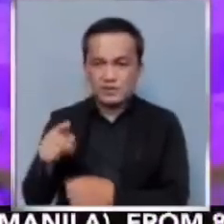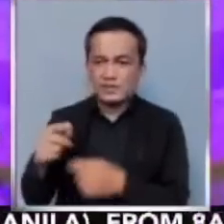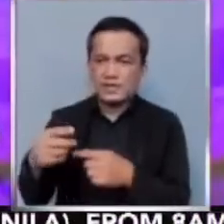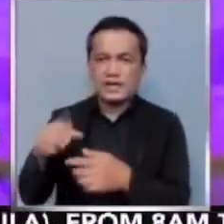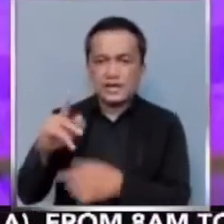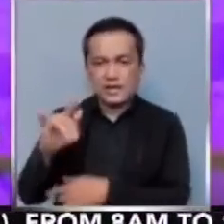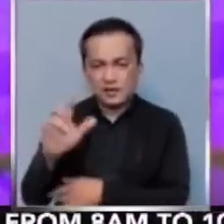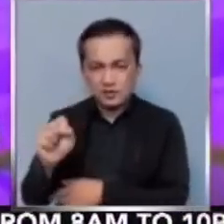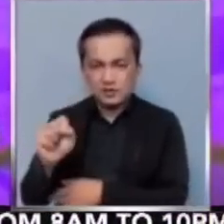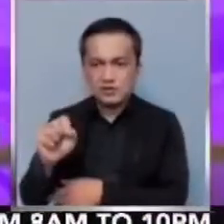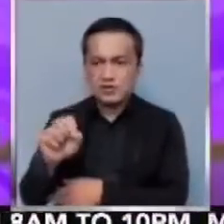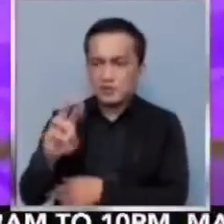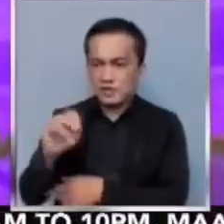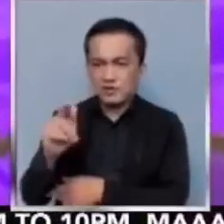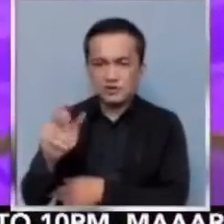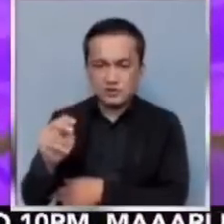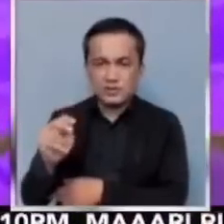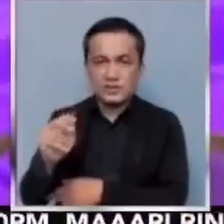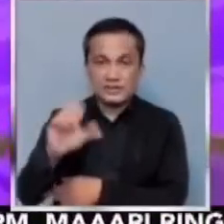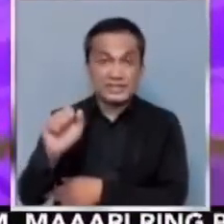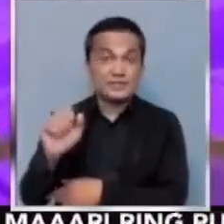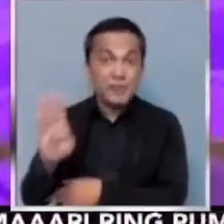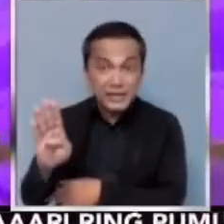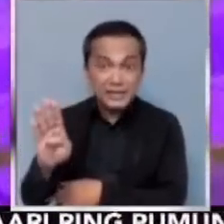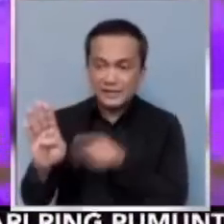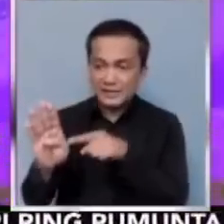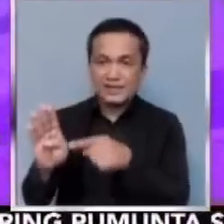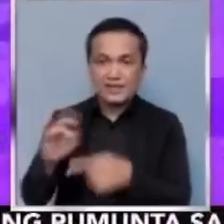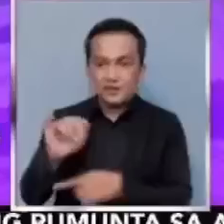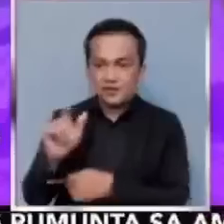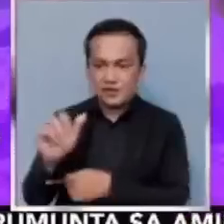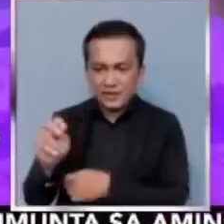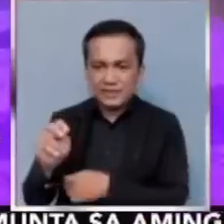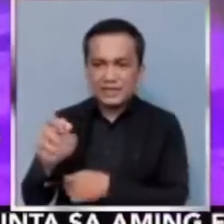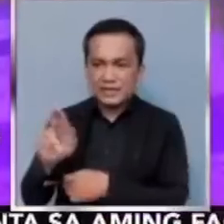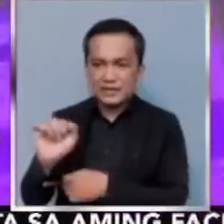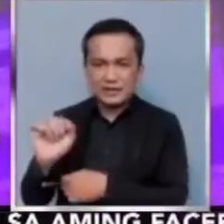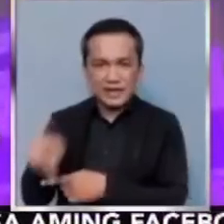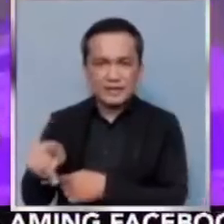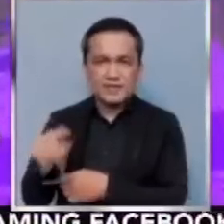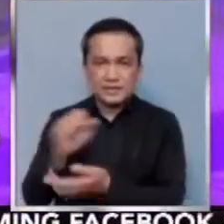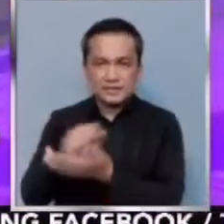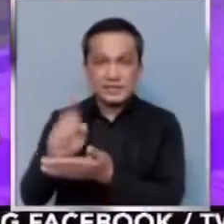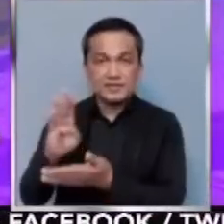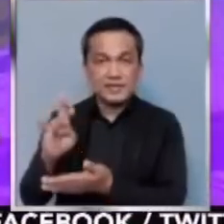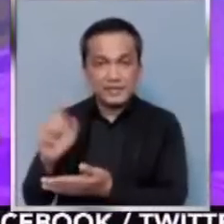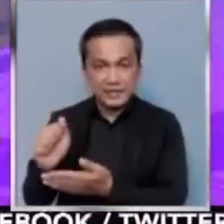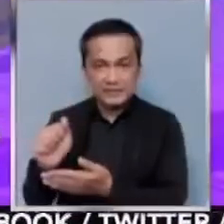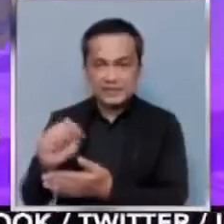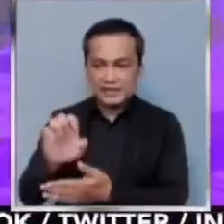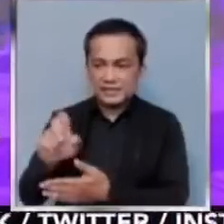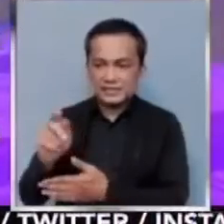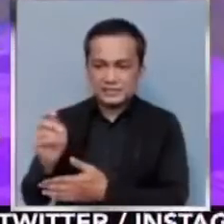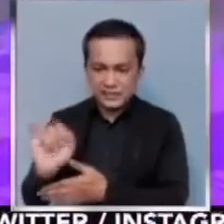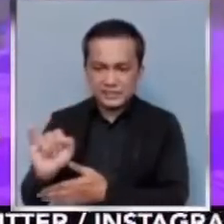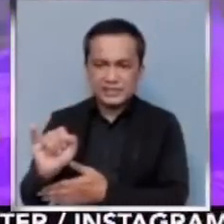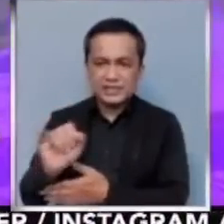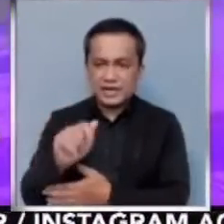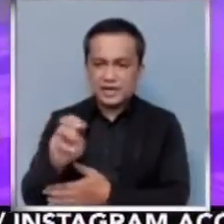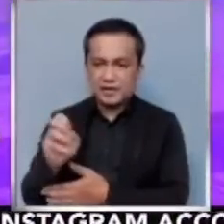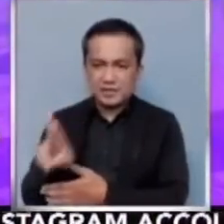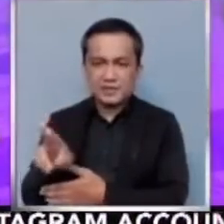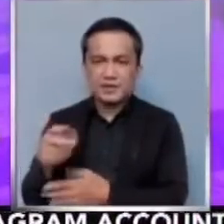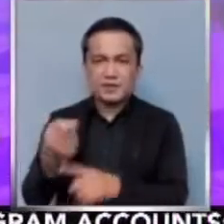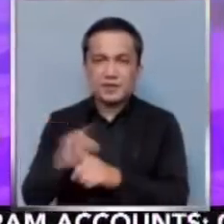ng CSB Blazers, Yukien Andrada at Ralph Penuela ng San Beda Red Lions, Ichi Altamarano at Amar Cosari ng San Sebastian Golden